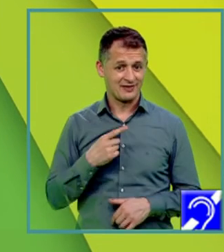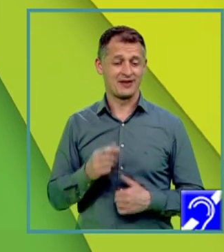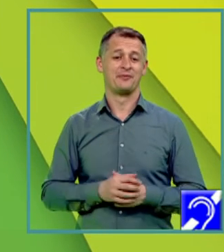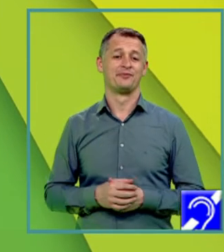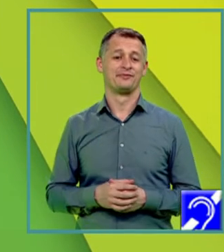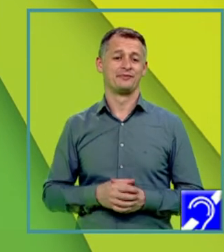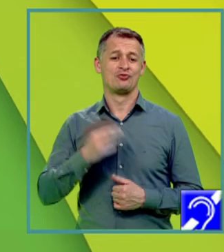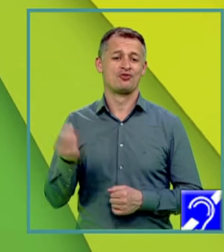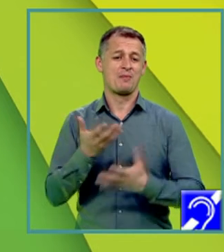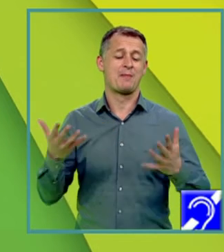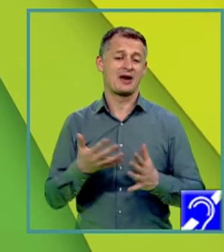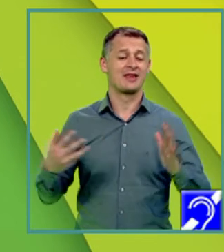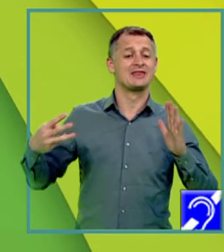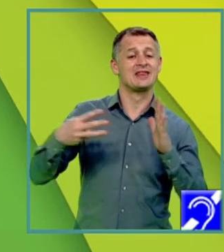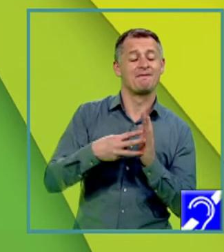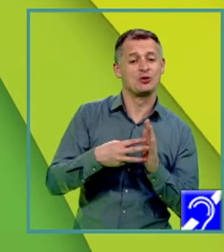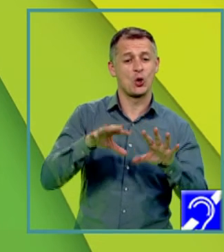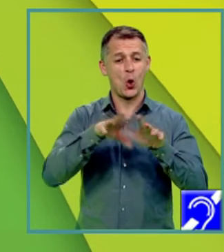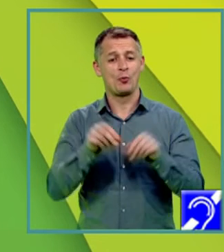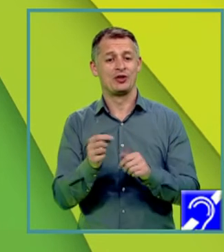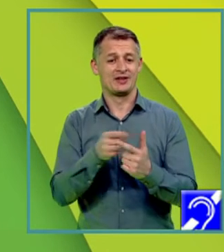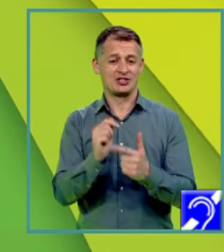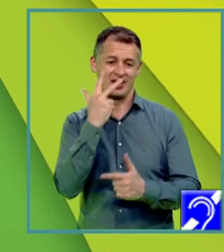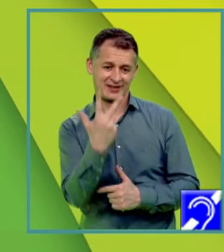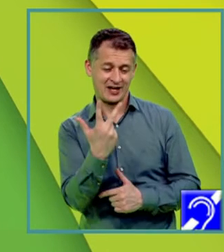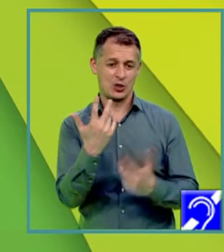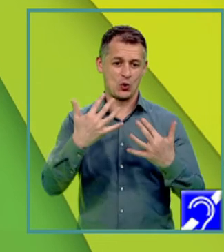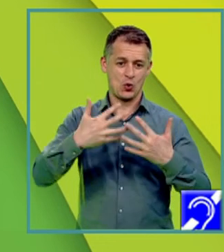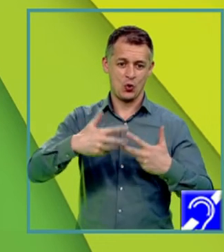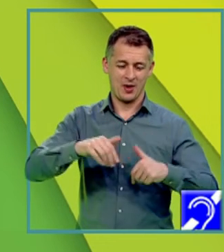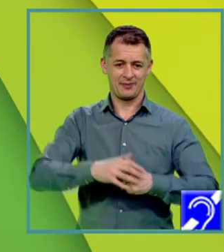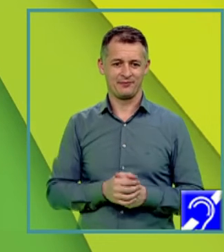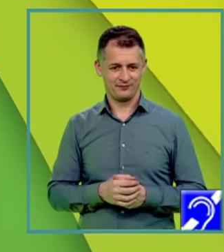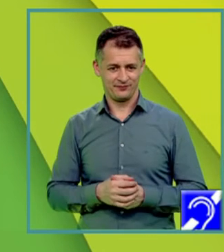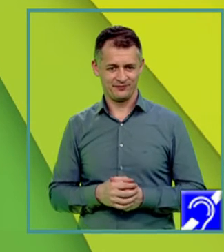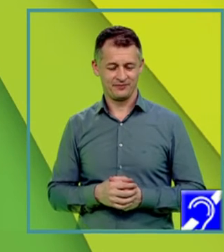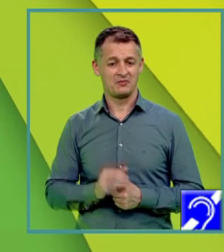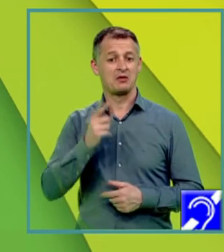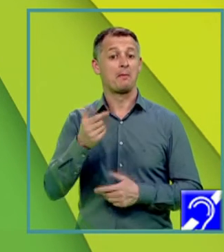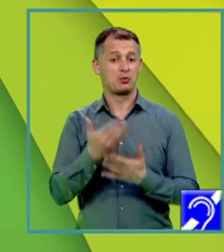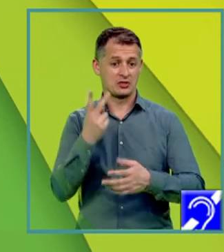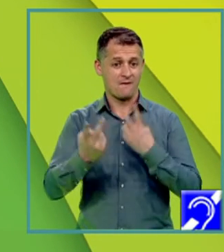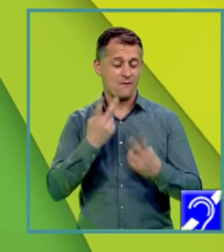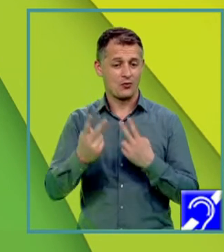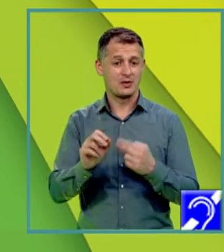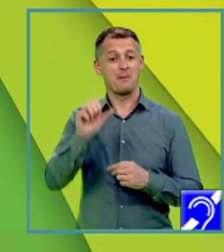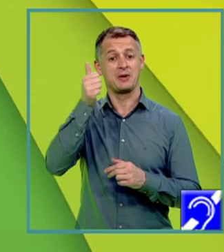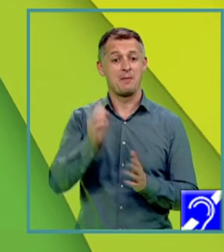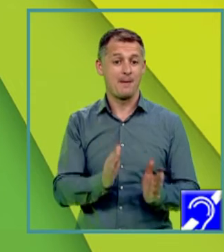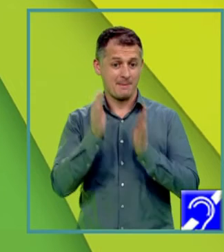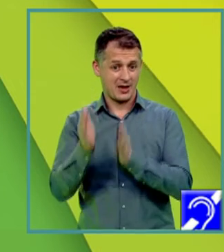cel mai mare divizor comun dintre cele trei numere pentru calcul De ce mam ce ne vom folosi de prima